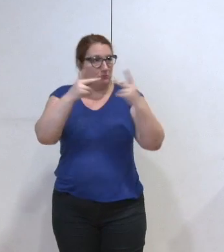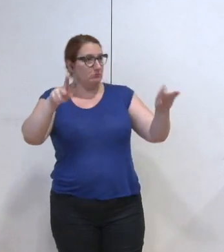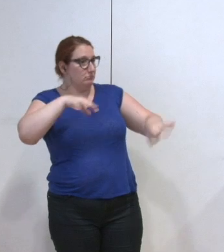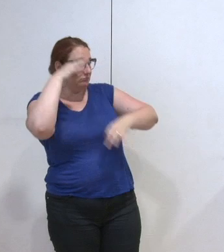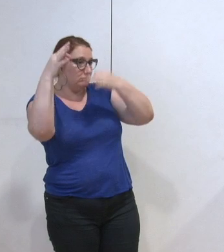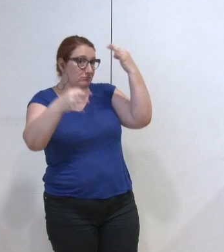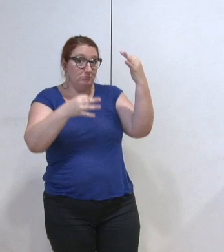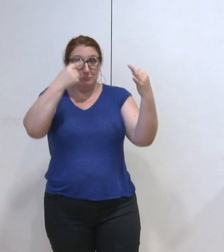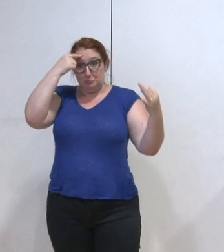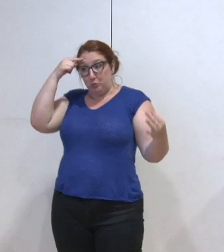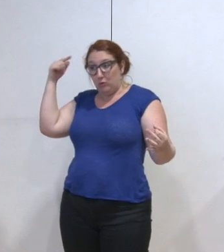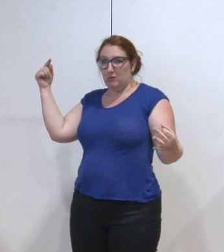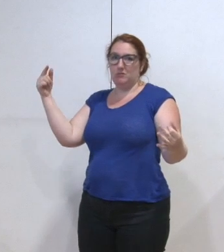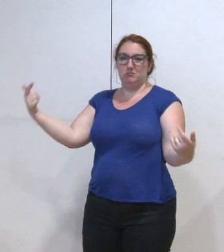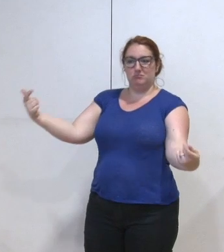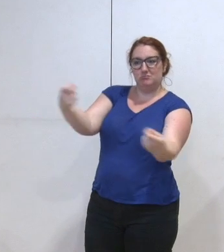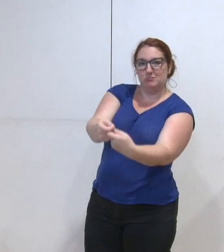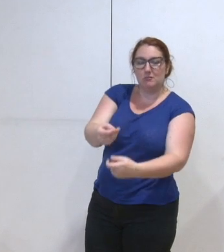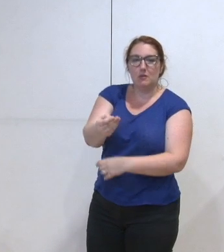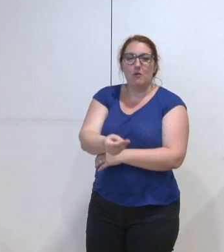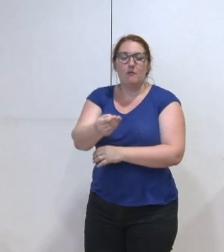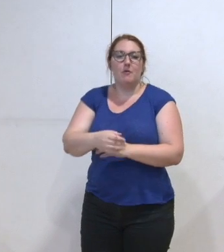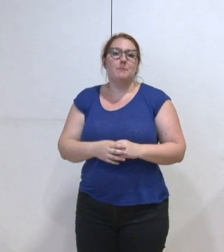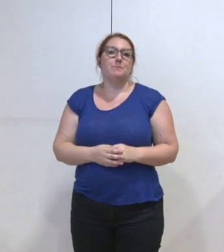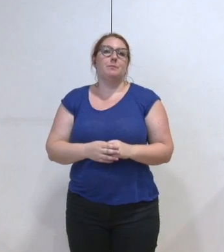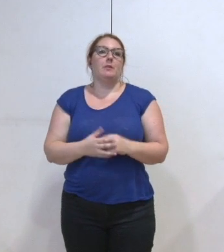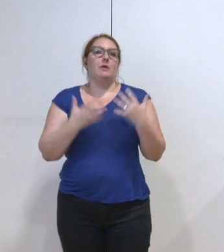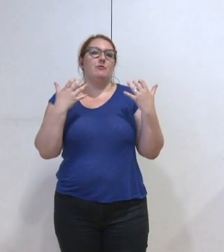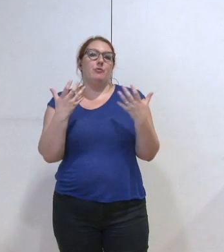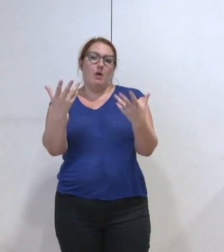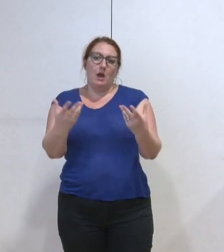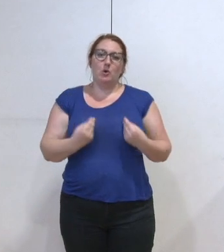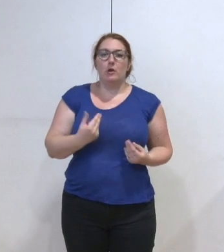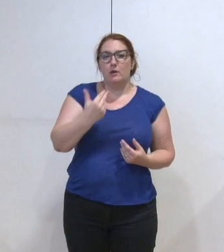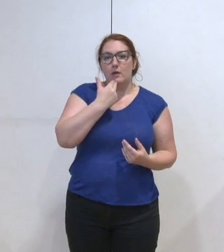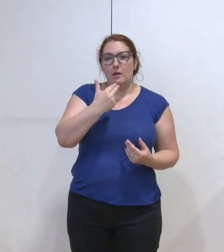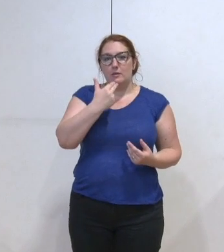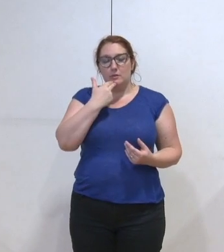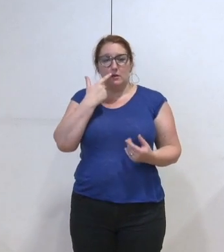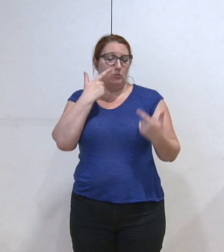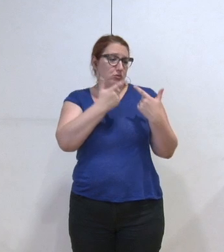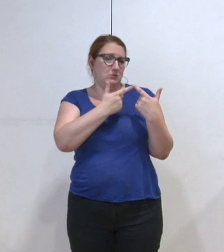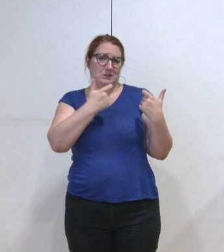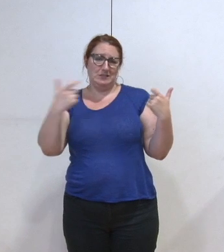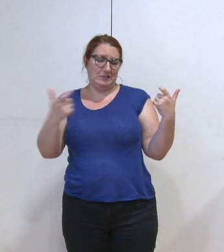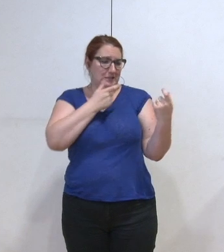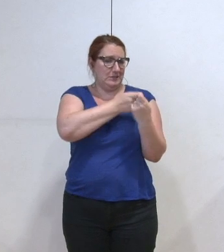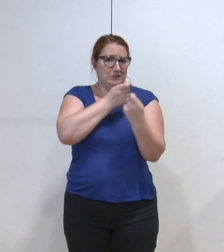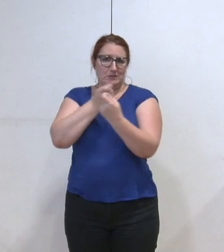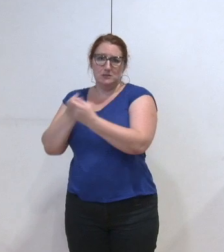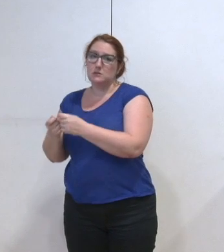nous souhaitons le faire en garantissant la qualité d'accueil pour les enfants et leur famille dans leur diversité et en donnant la priorité aux